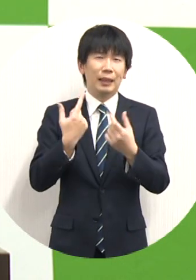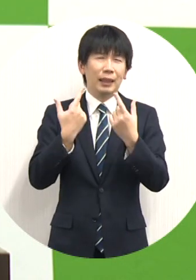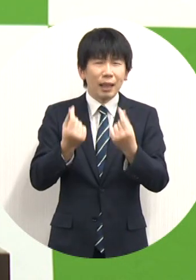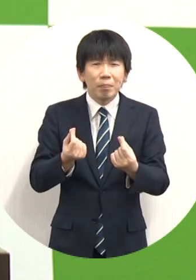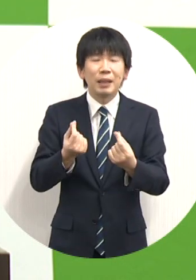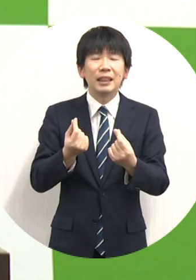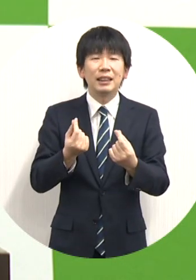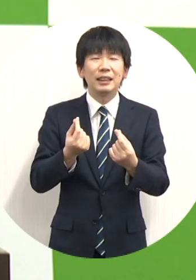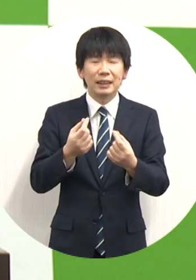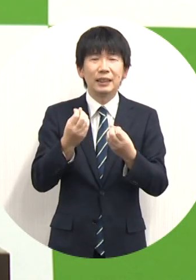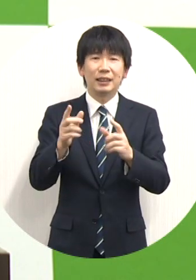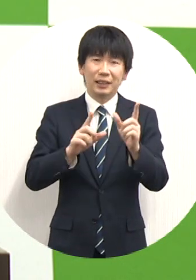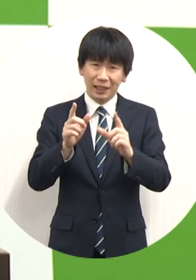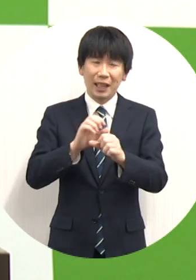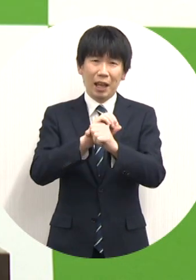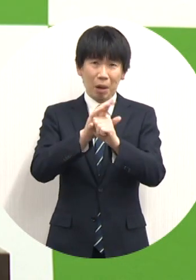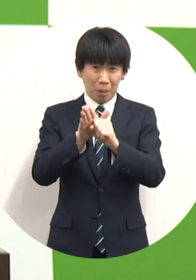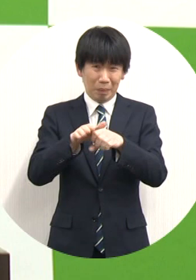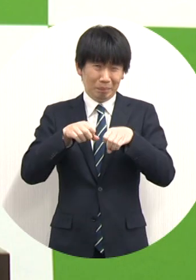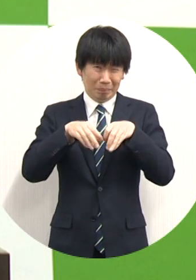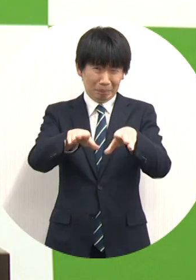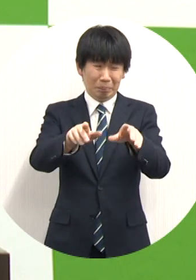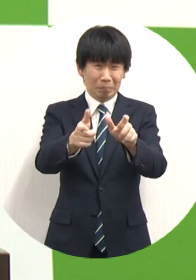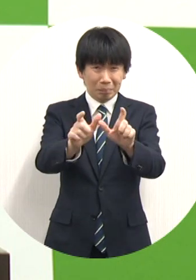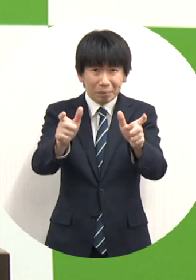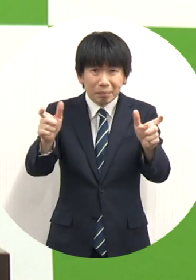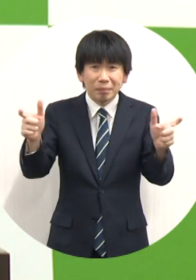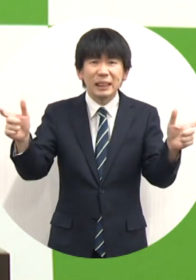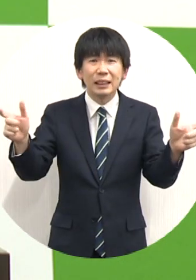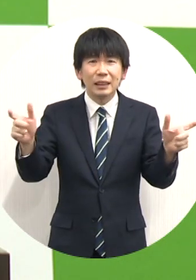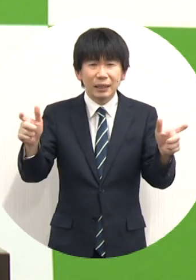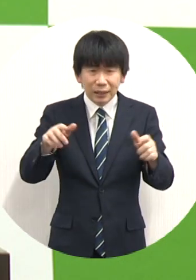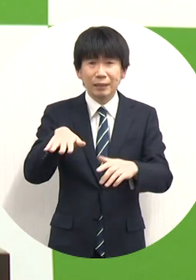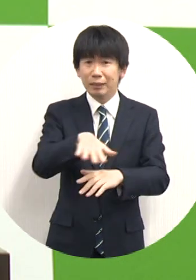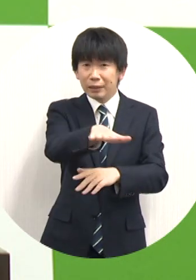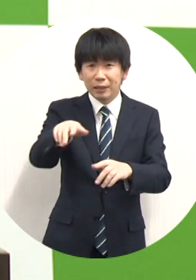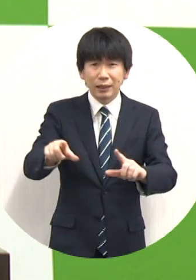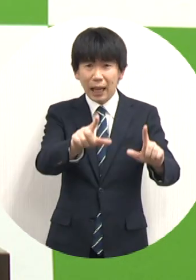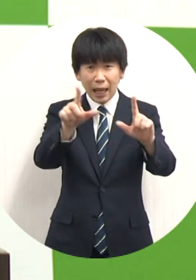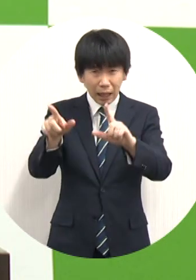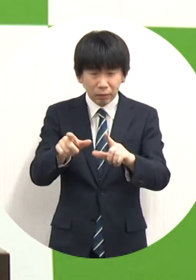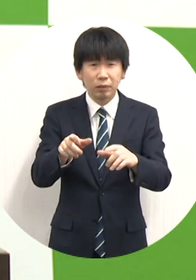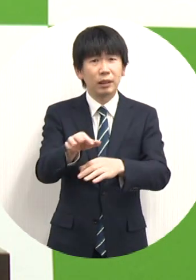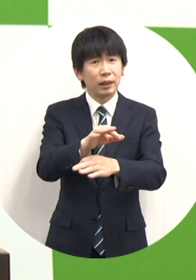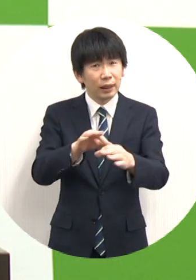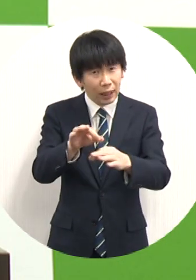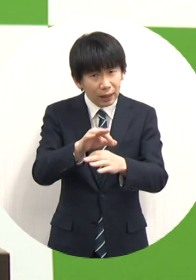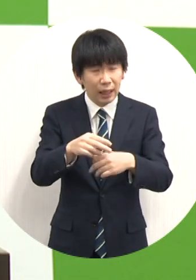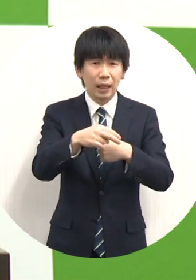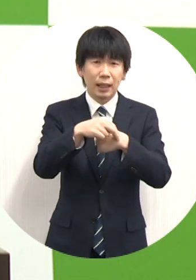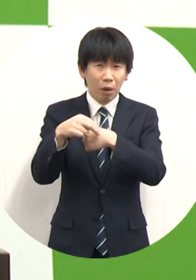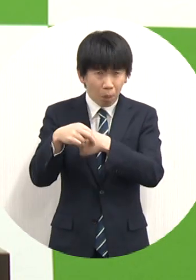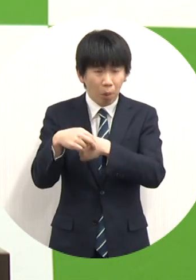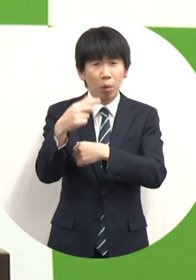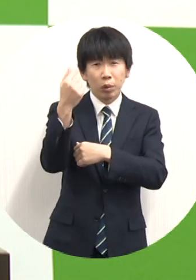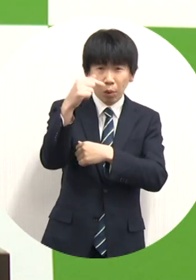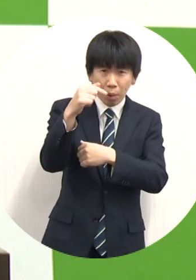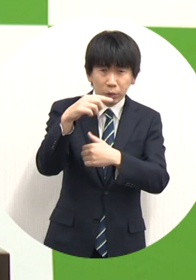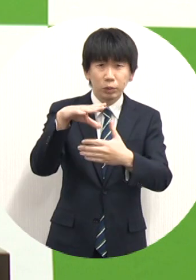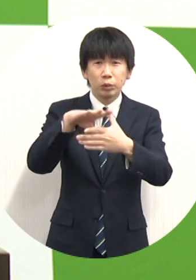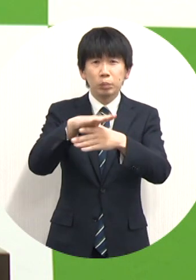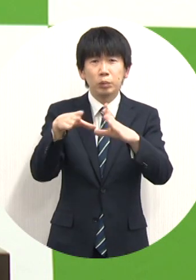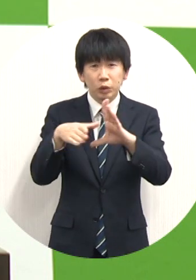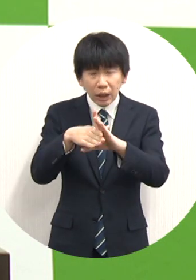新型コロナの感染拡大が市民生活や地域経済医療や教育文化